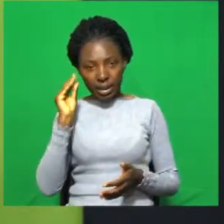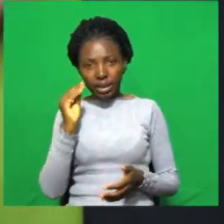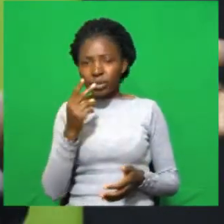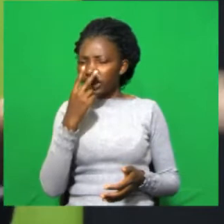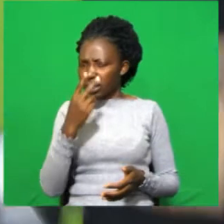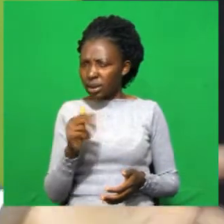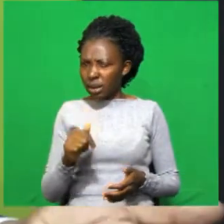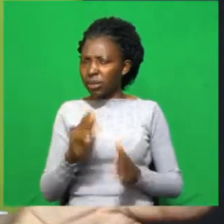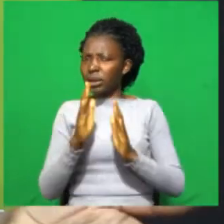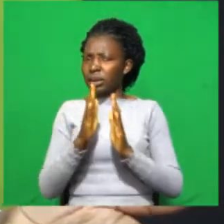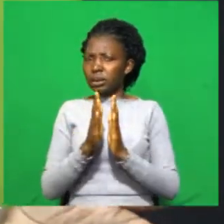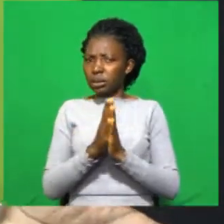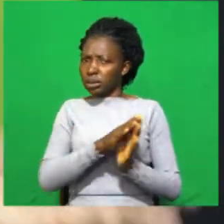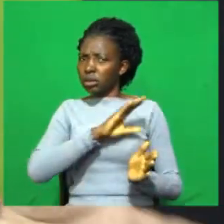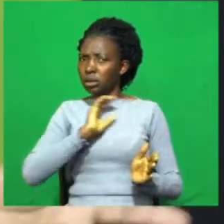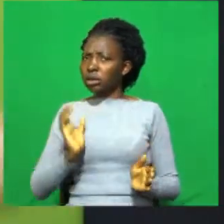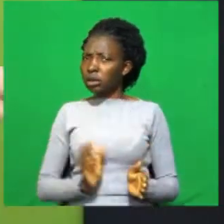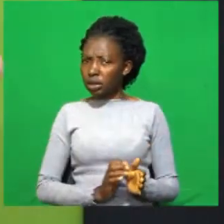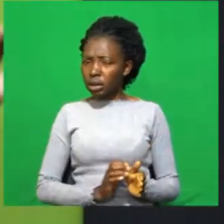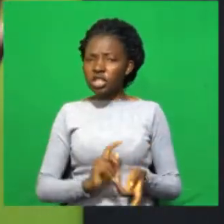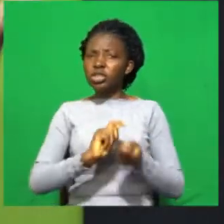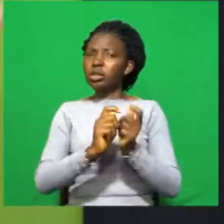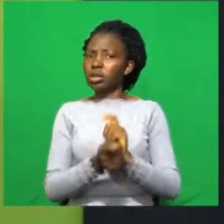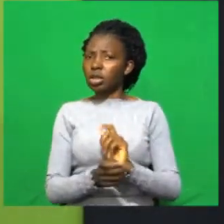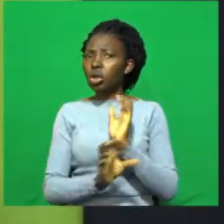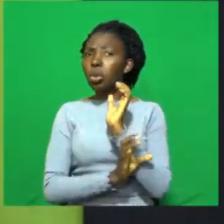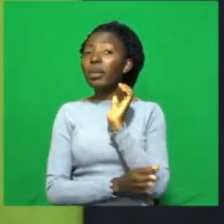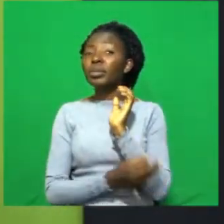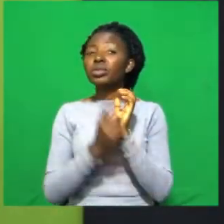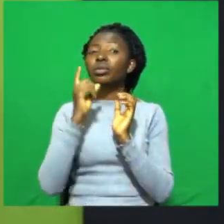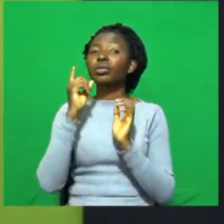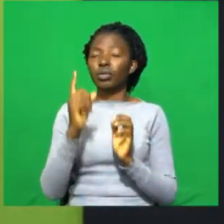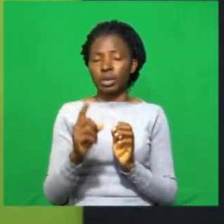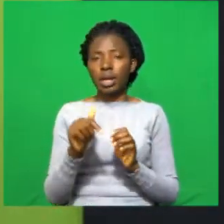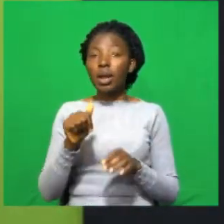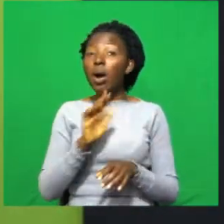mimwe mitemo yakachinjwa kurevei because kana ndichiri kuyeuka vateereri